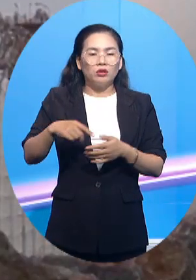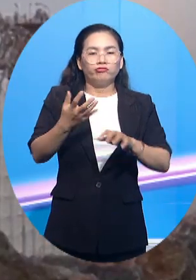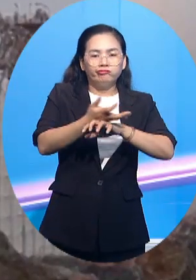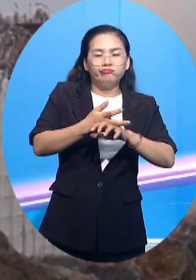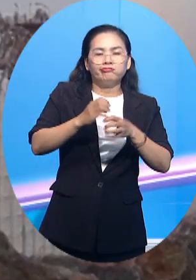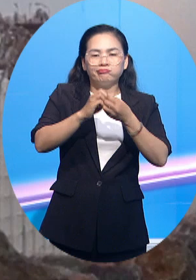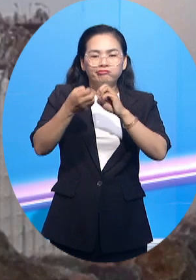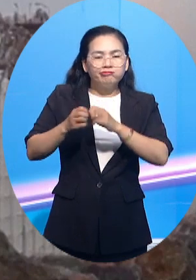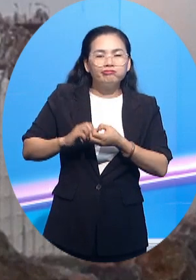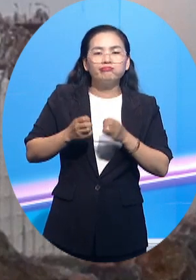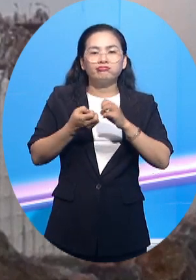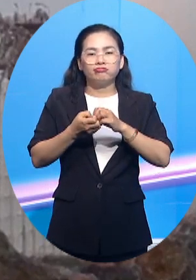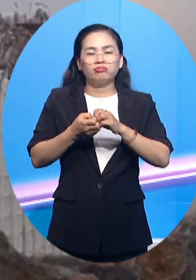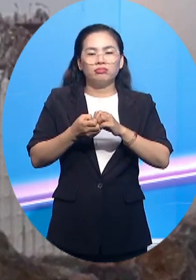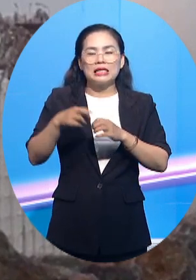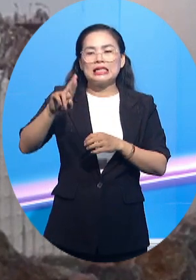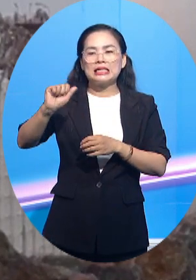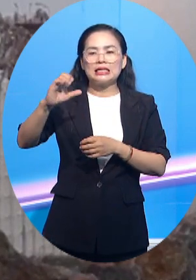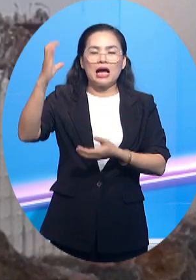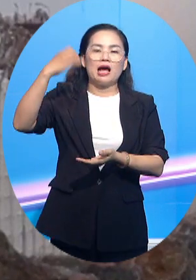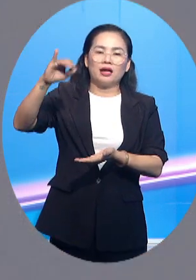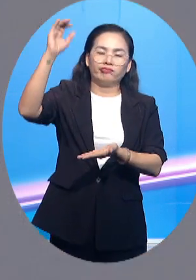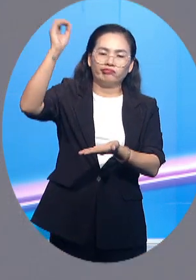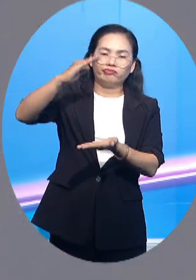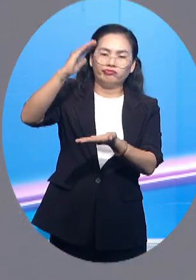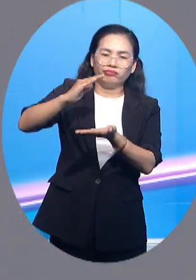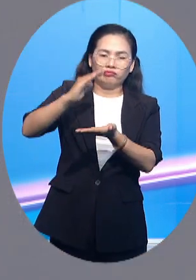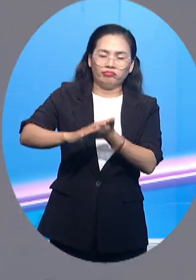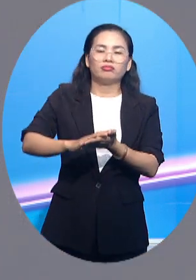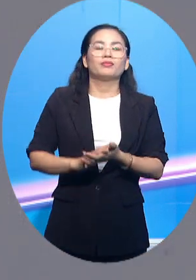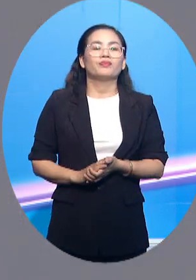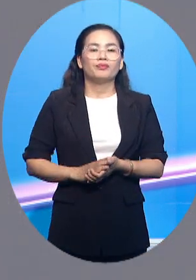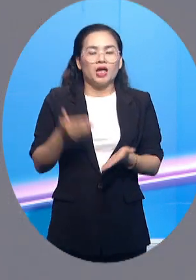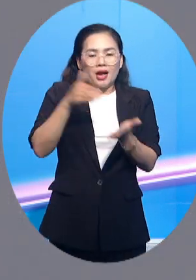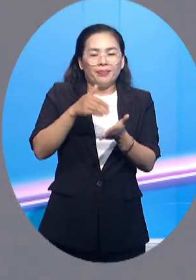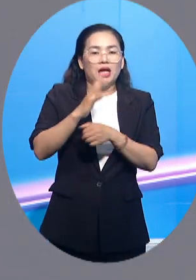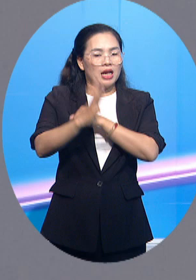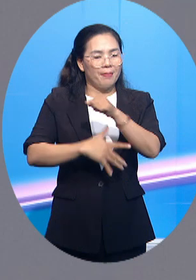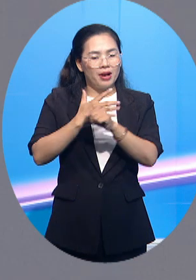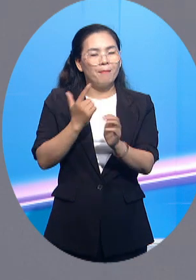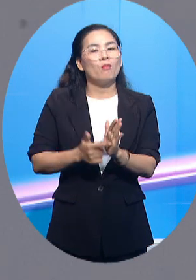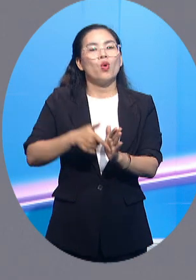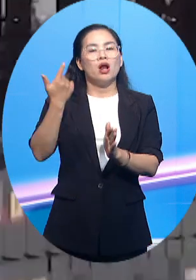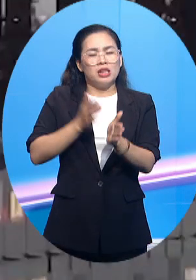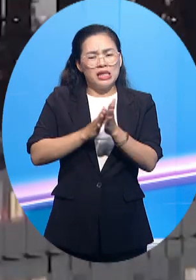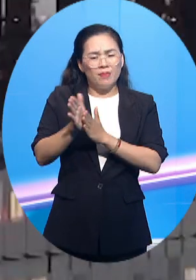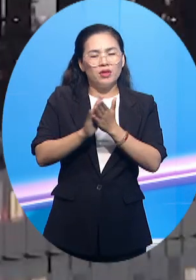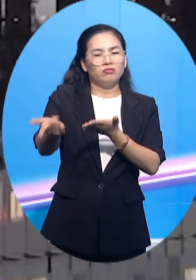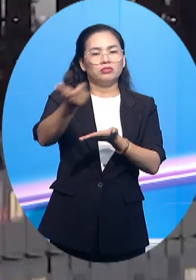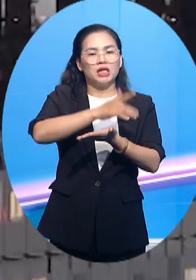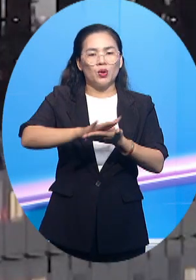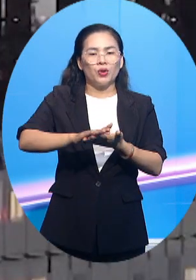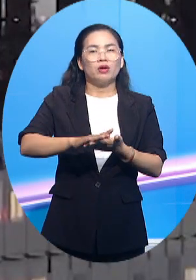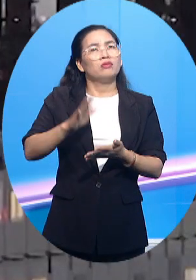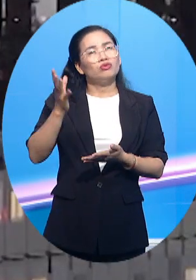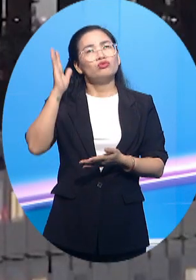gia điều chỉnh chiến lược cắ giảm phát thải của mình theo thỏ Thuận par chiến lược này phải được cập nhật 5 năm một lần và Lần tiếp theo dự kiến